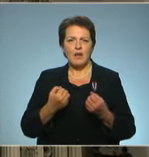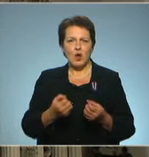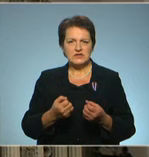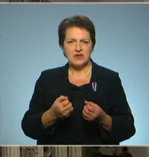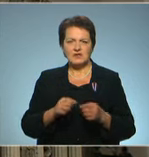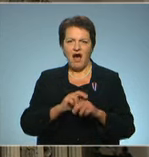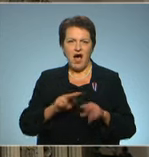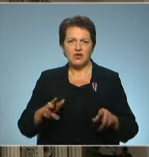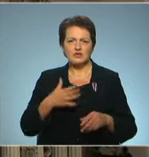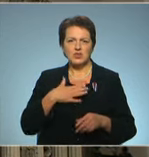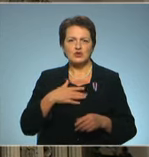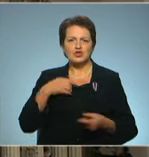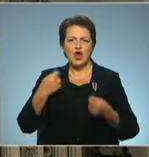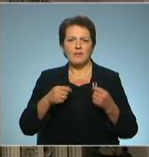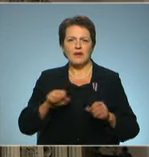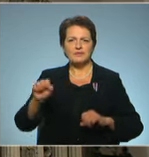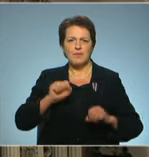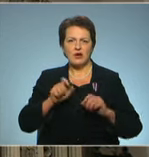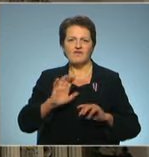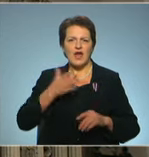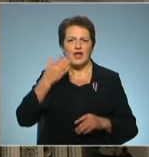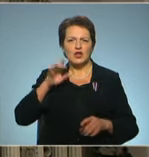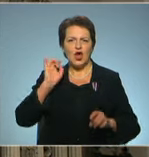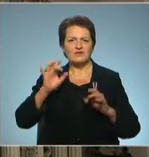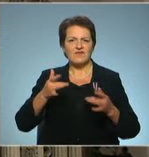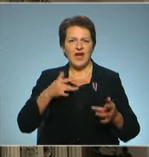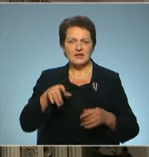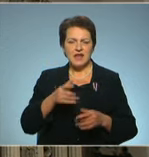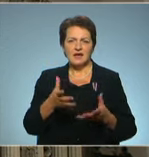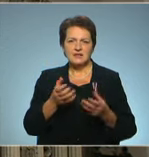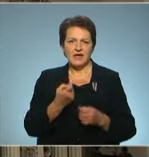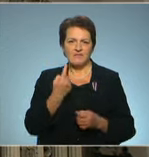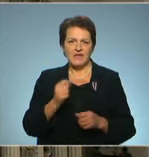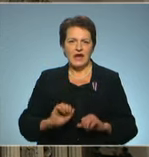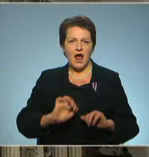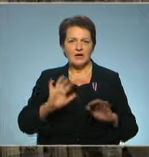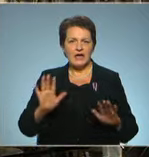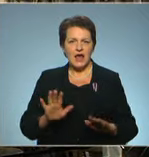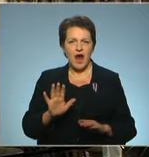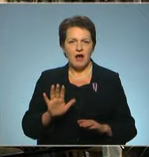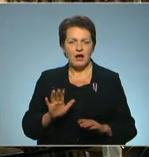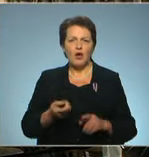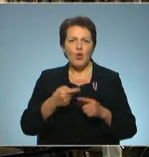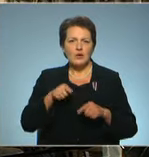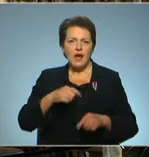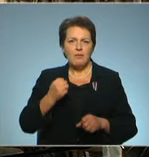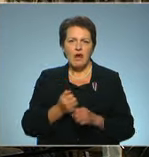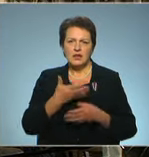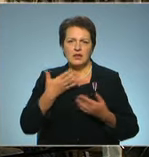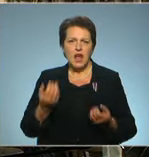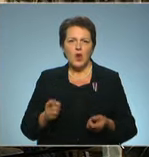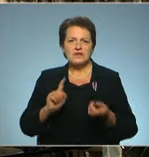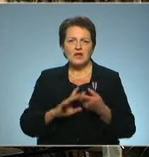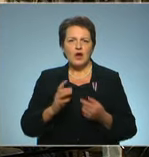analogs mūsdienu šoumenim, sportistam vai kinozvaigznei saņem vienā dienā. Un tam pat nav sakara